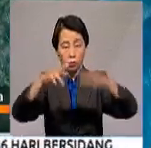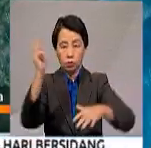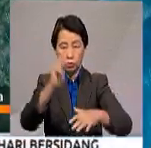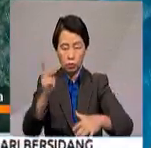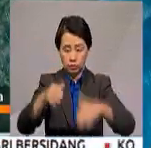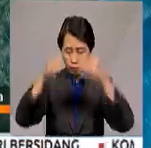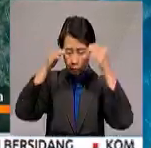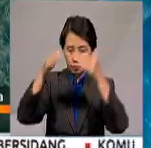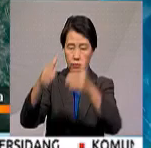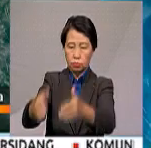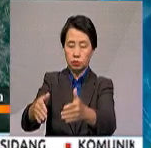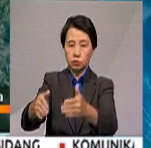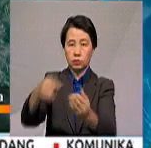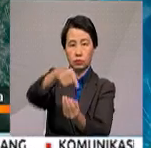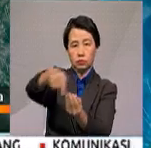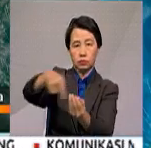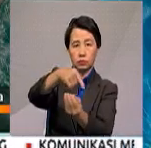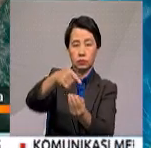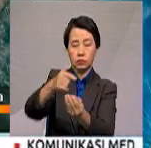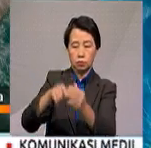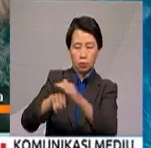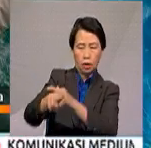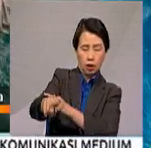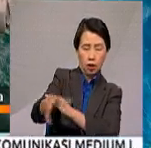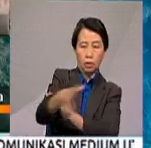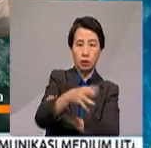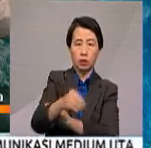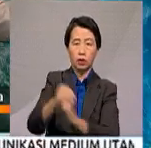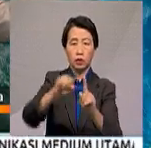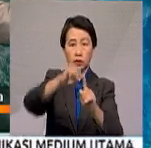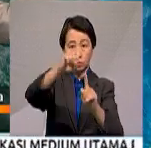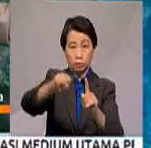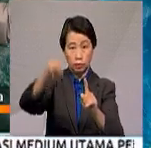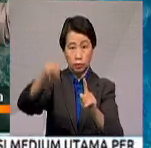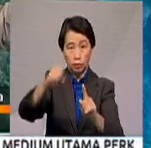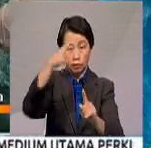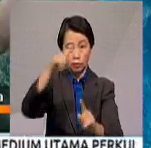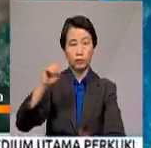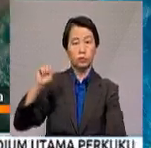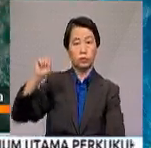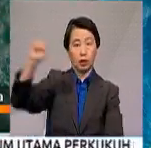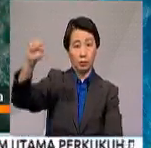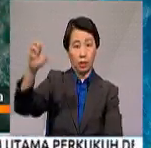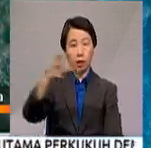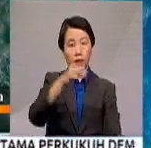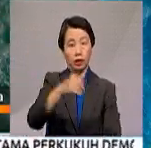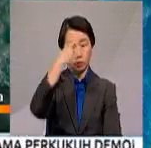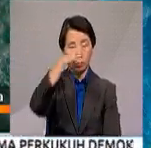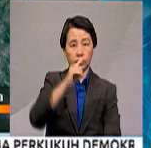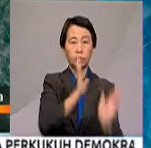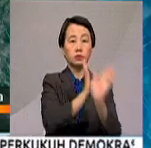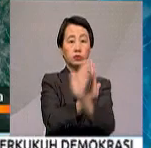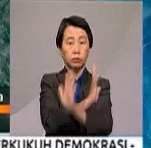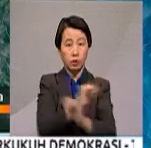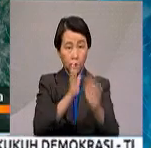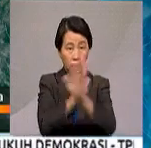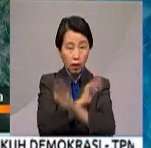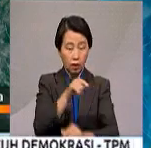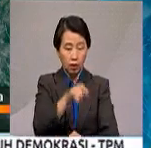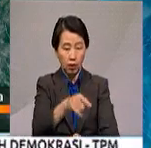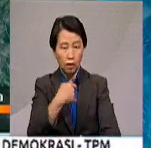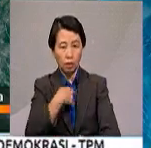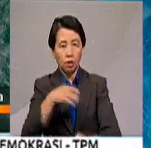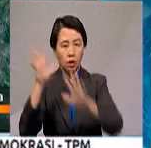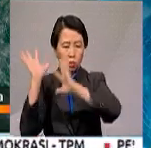lebih tertumpu di sekitar bahagian pendalaman dan juga Sandakan untuk negeri Sabah. Manakala bagi negeri Sarawak pula, berikutan